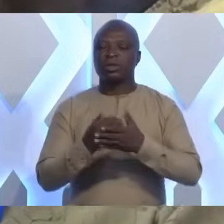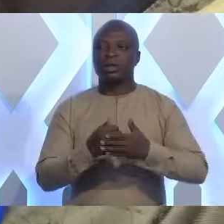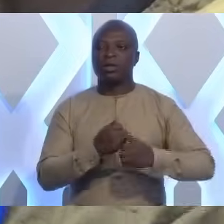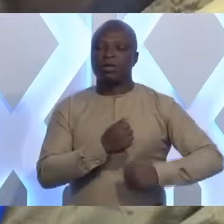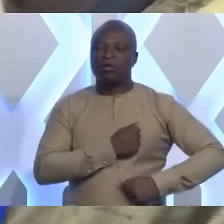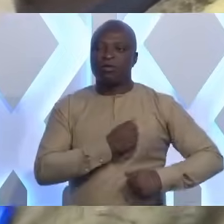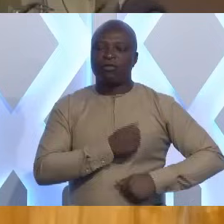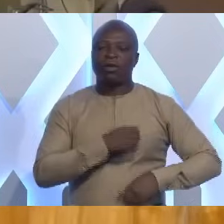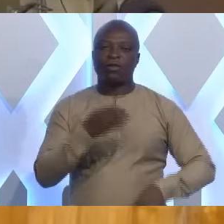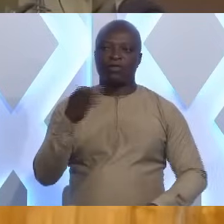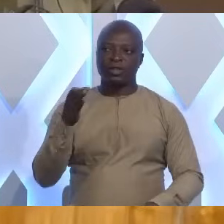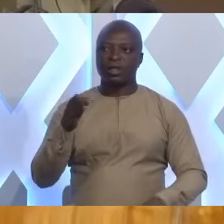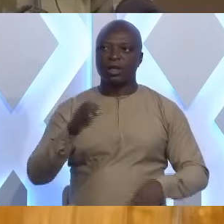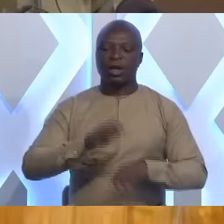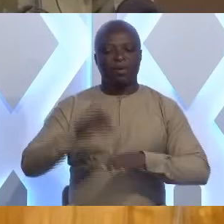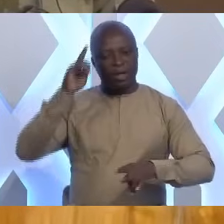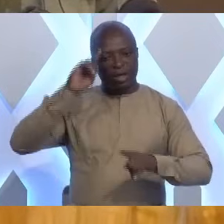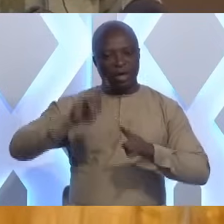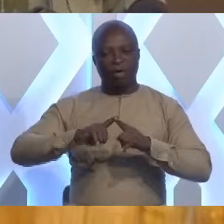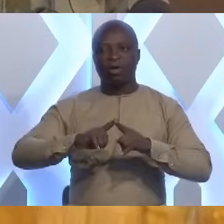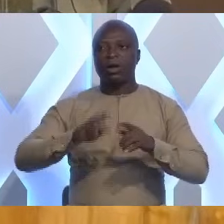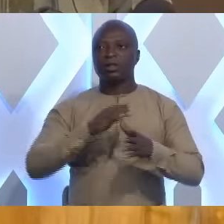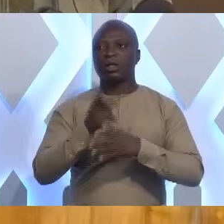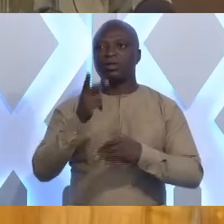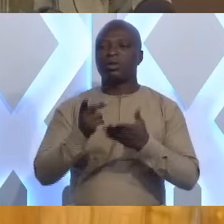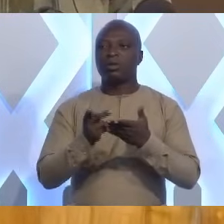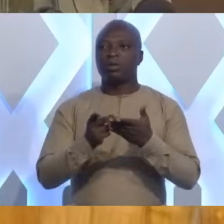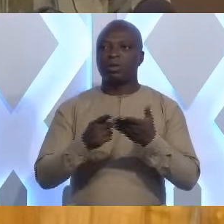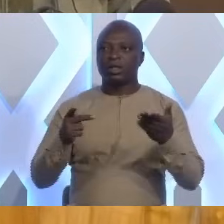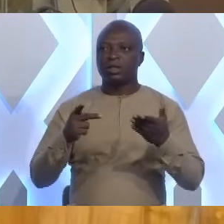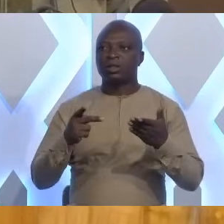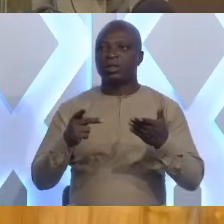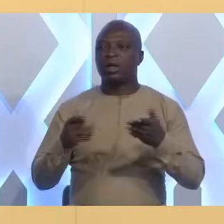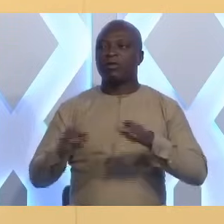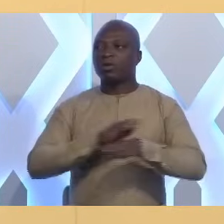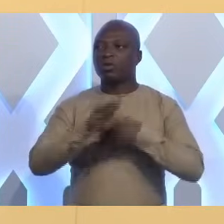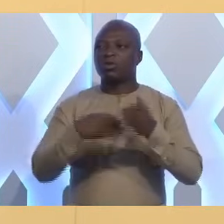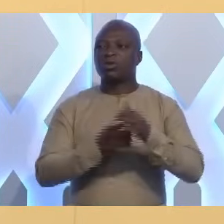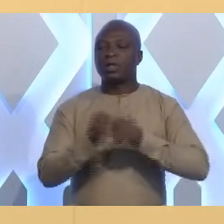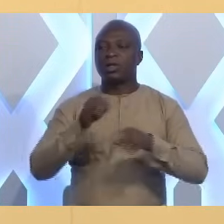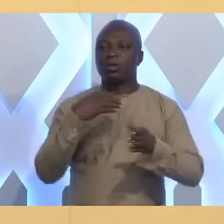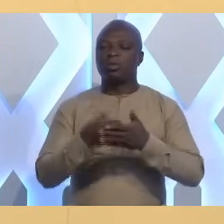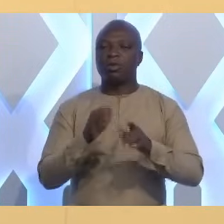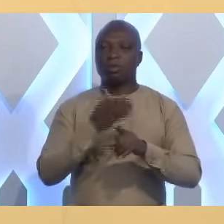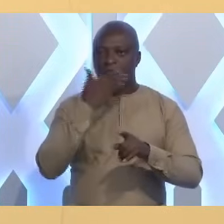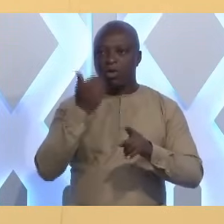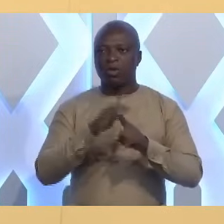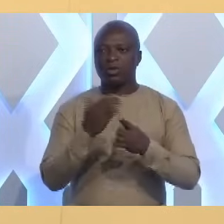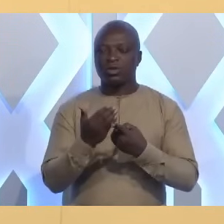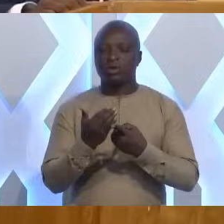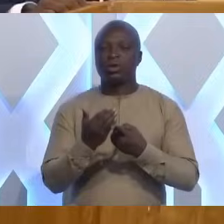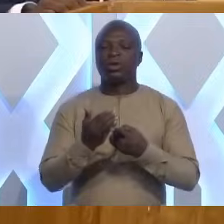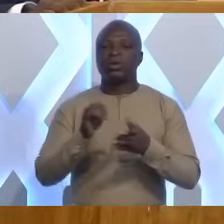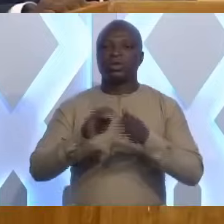Ce, après un accord convenu entre les deux parties. Afin que tout se passe dans de meilleures conditions, le